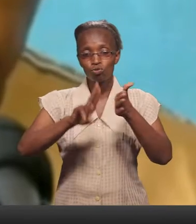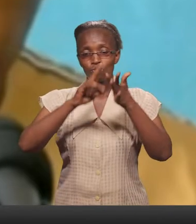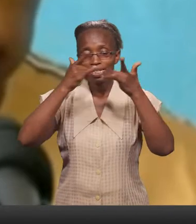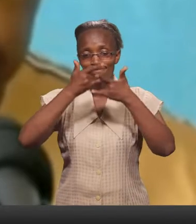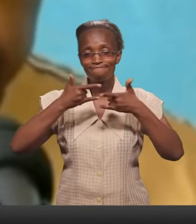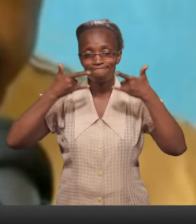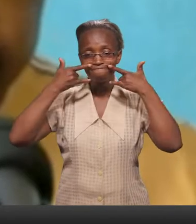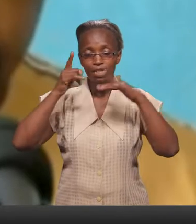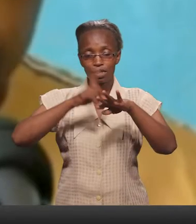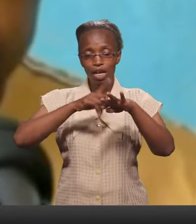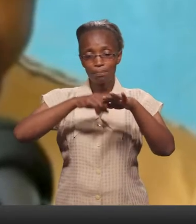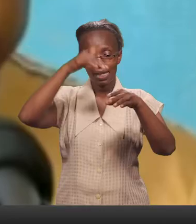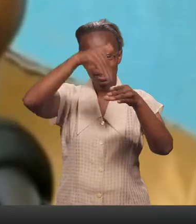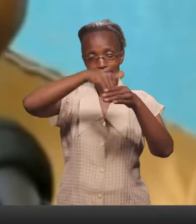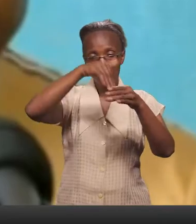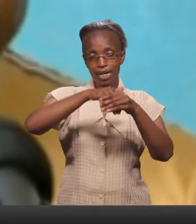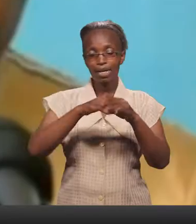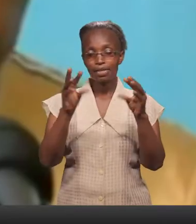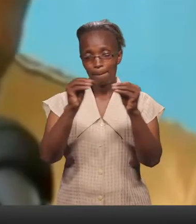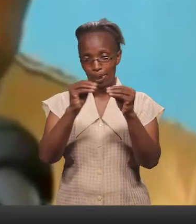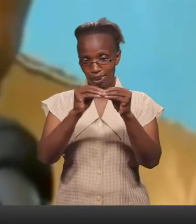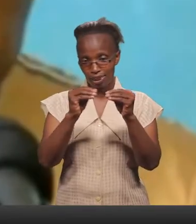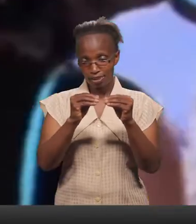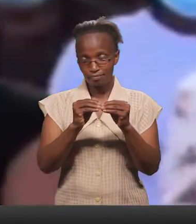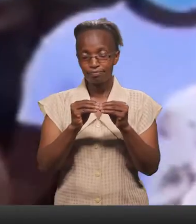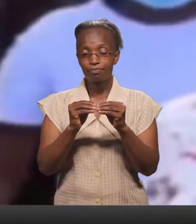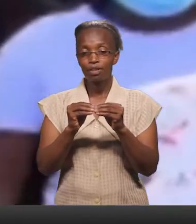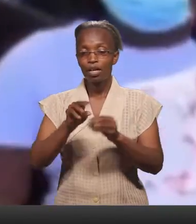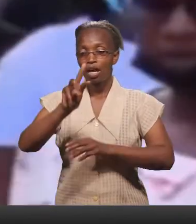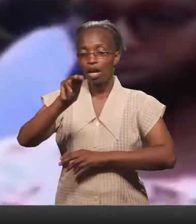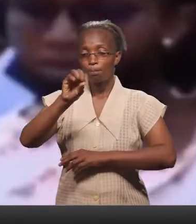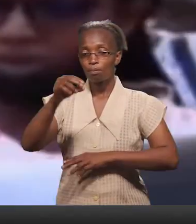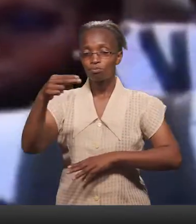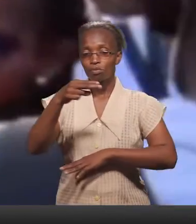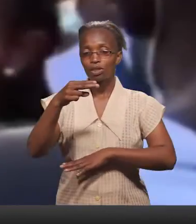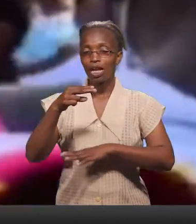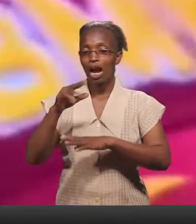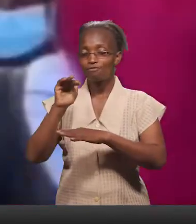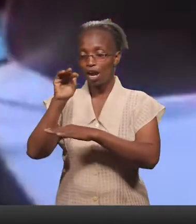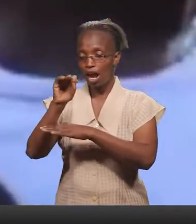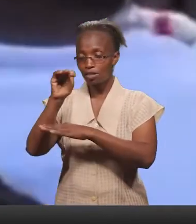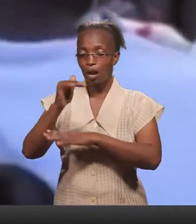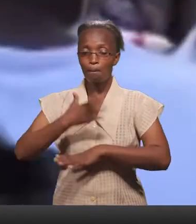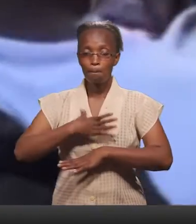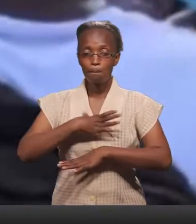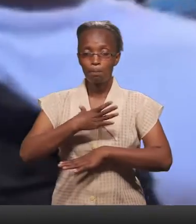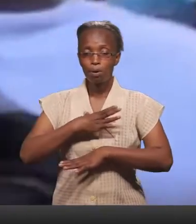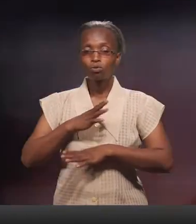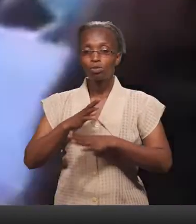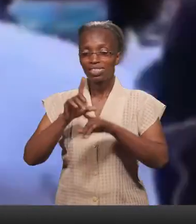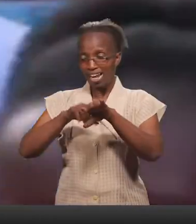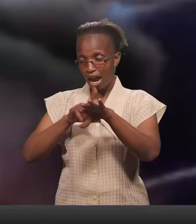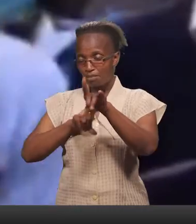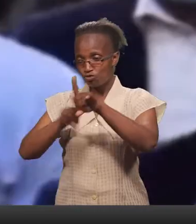encouraged to wear face masks while inside indoor functions. Hata hivyo, Wizara ya Afya inahimiza barakoa kuvaliwa